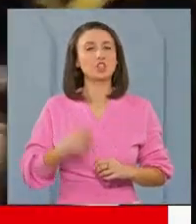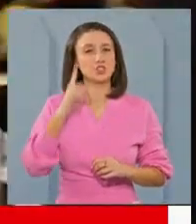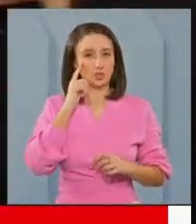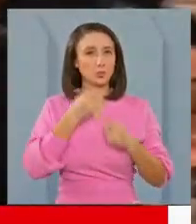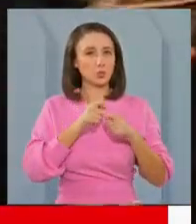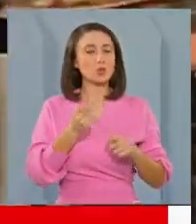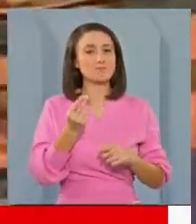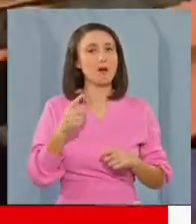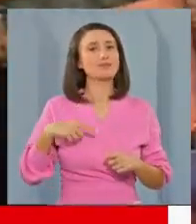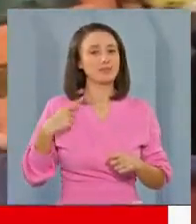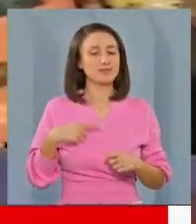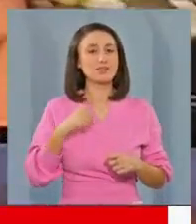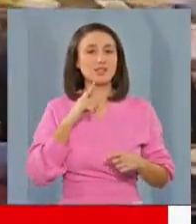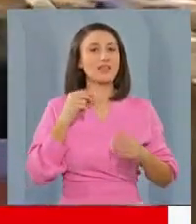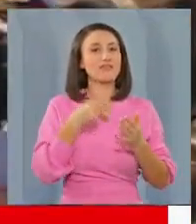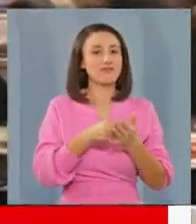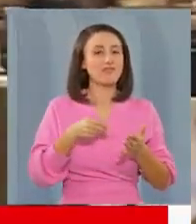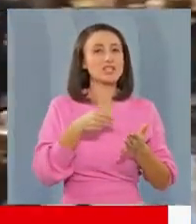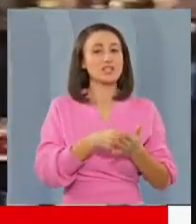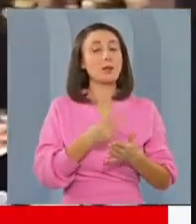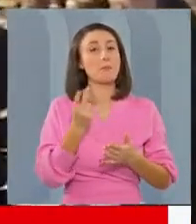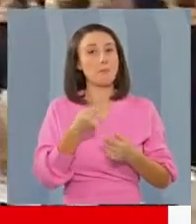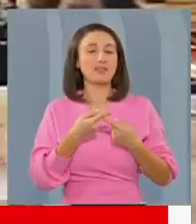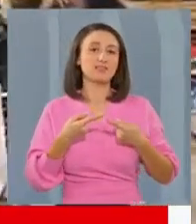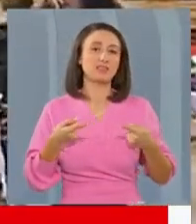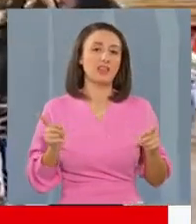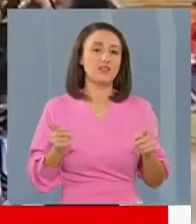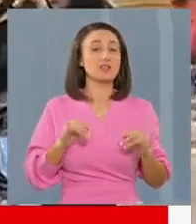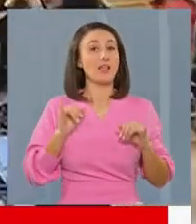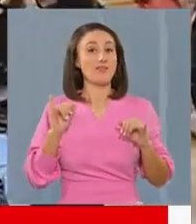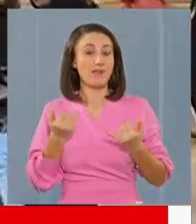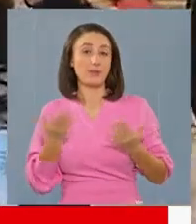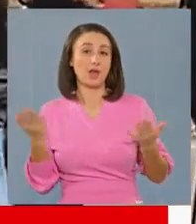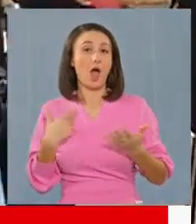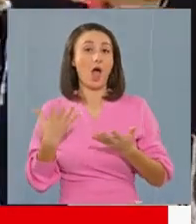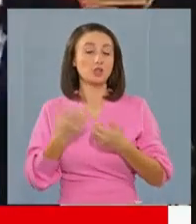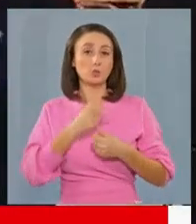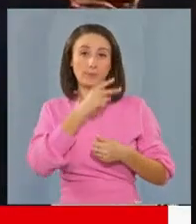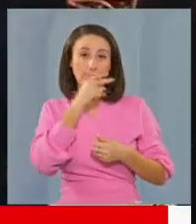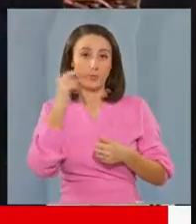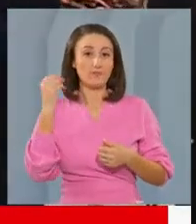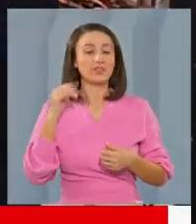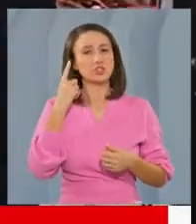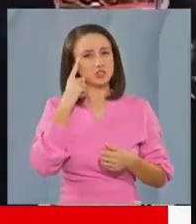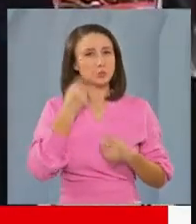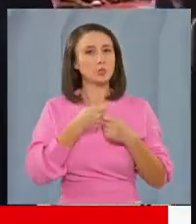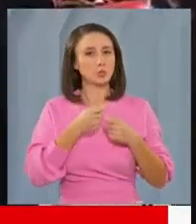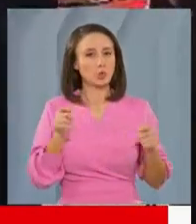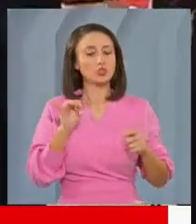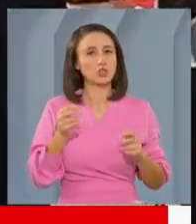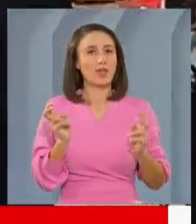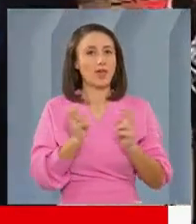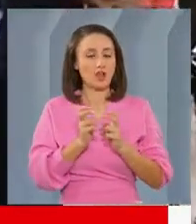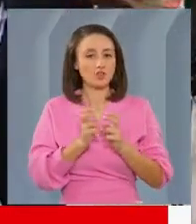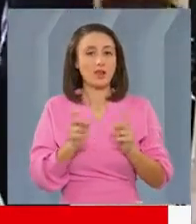că banii există, știm cu toții că se investesc bani în tot felul de evenimente care aduc profit, știm cu toții că și în cazul